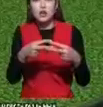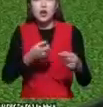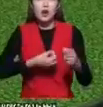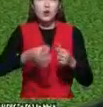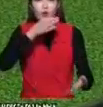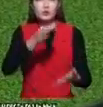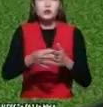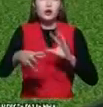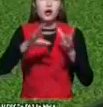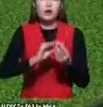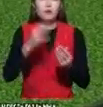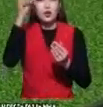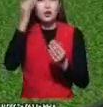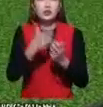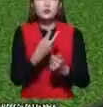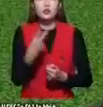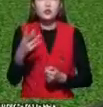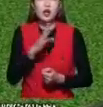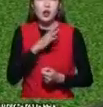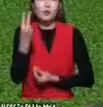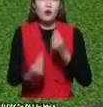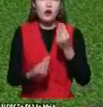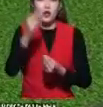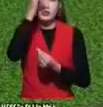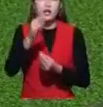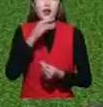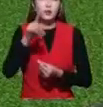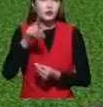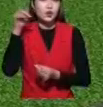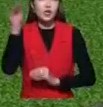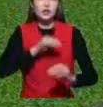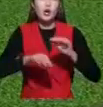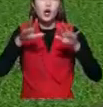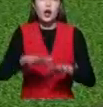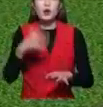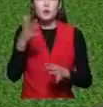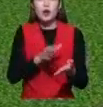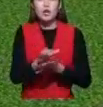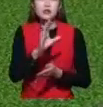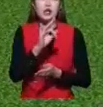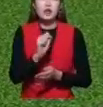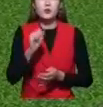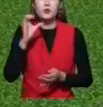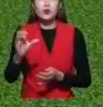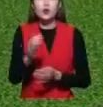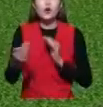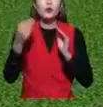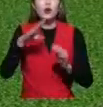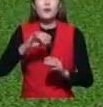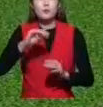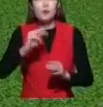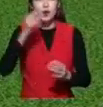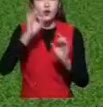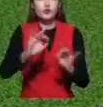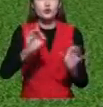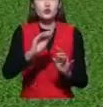берді. Қорытынды есеп 3-2. Ойыннан кейін Қазақстан жастар құрамасының бас бапкері Сергей Старыгин өткен матчқа түсініктеме